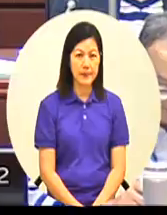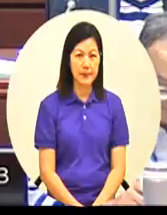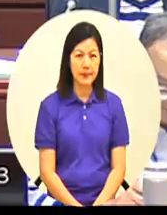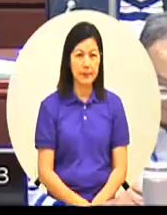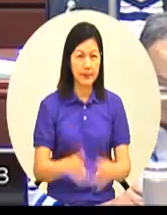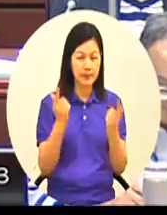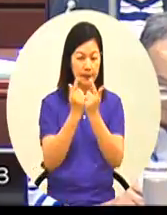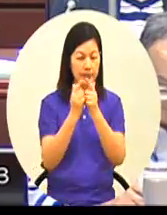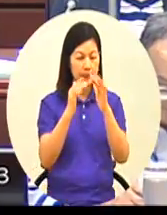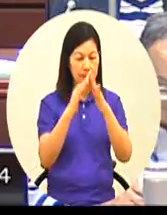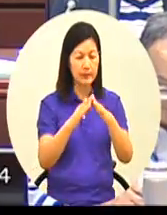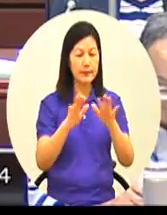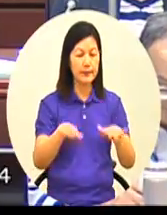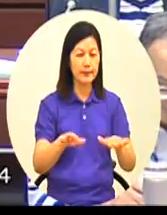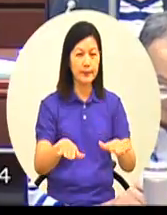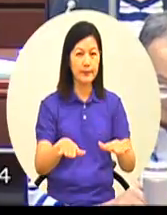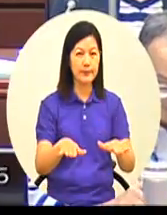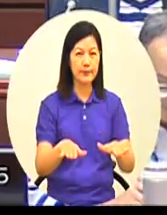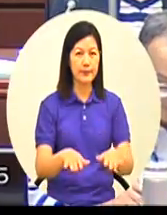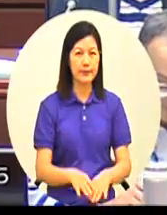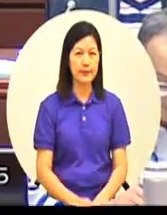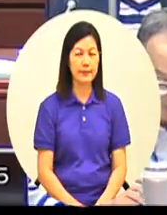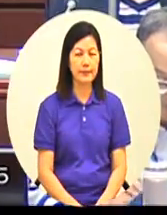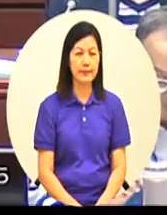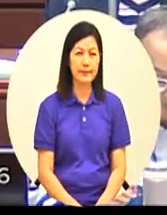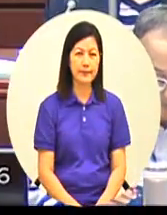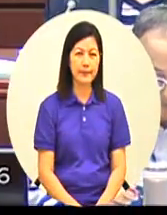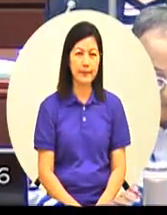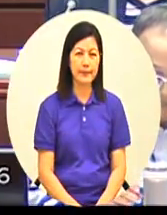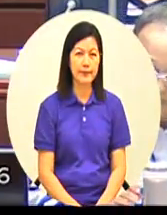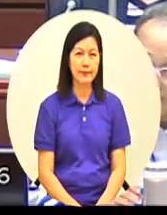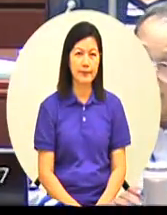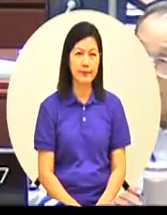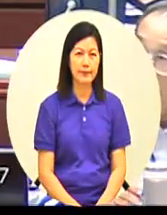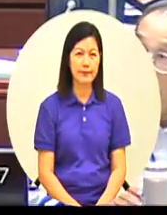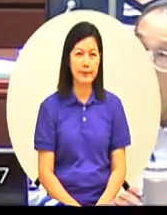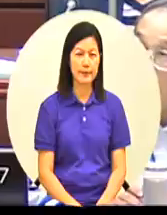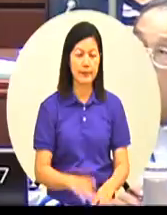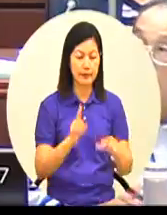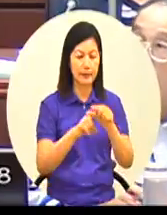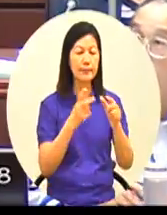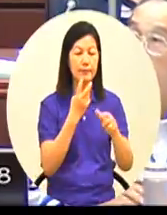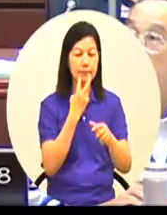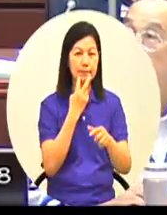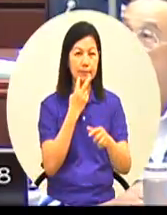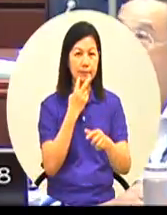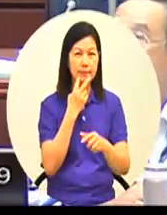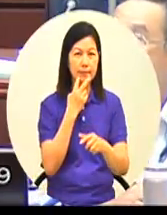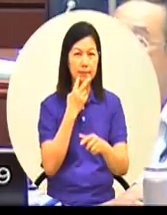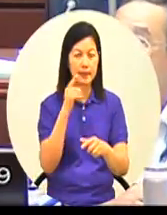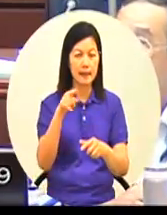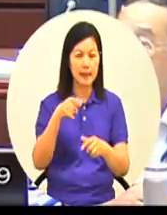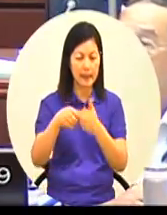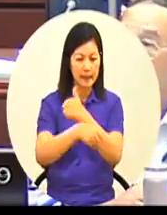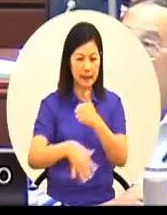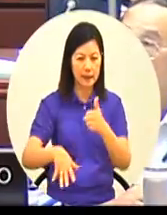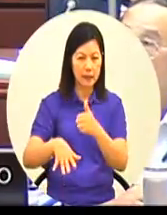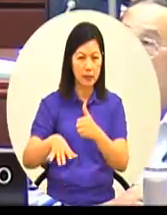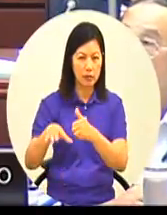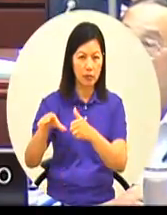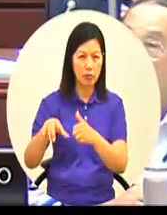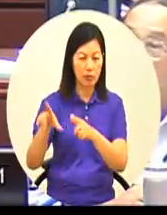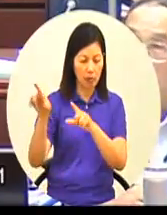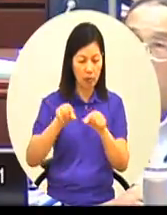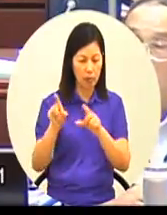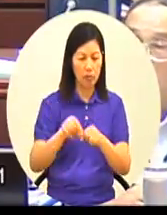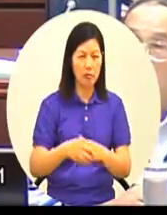台北市的现在已经接中央的，就是他用中央的系统，所以我们会参考一下